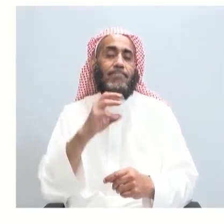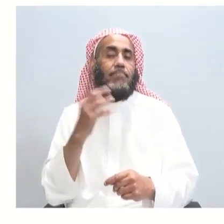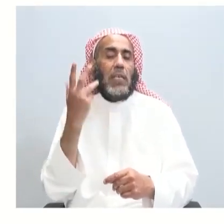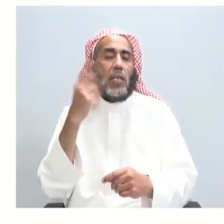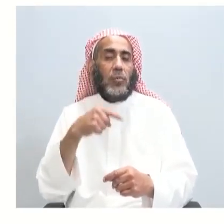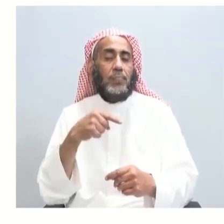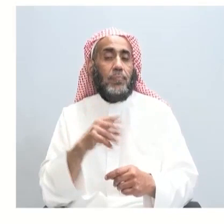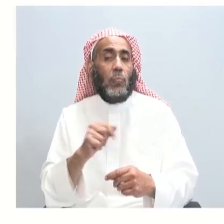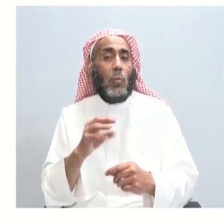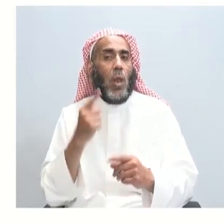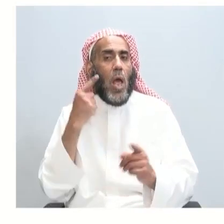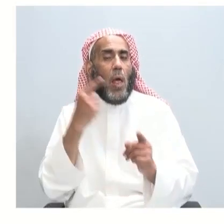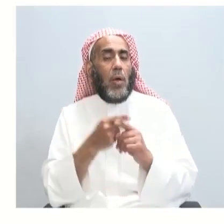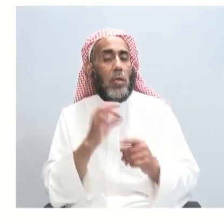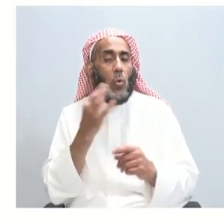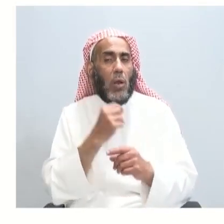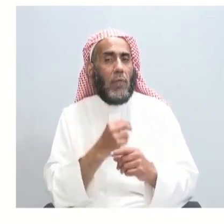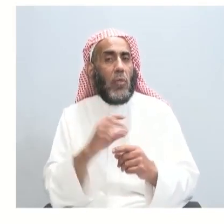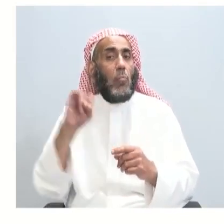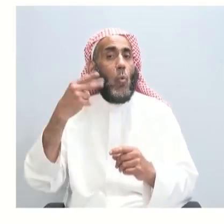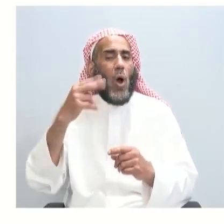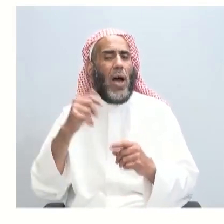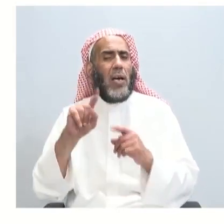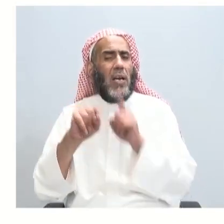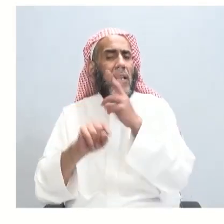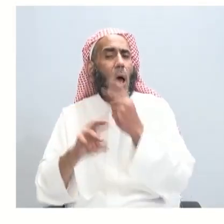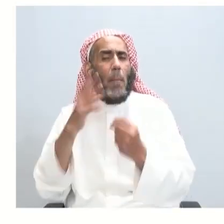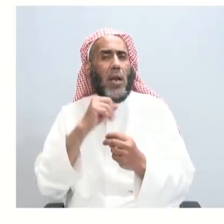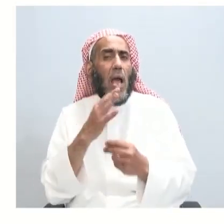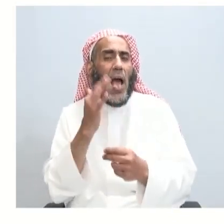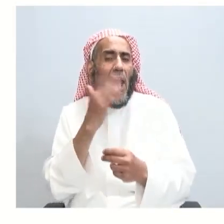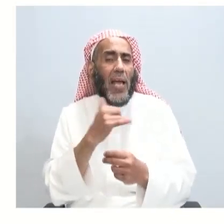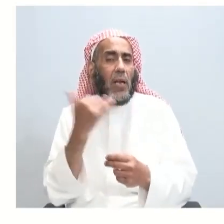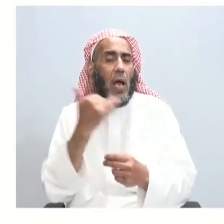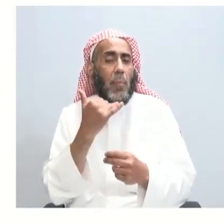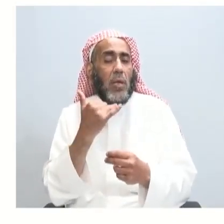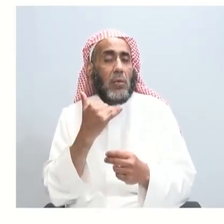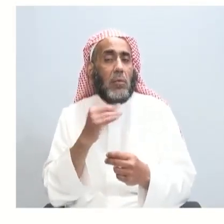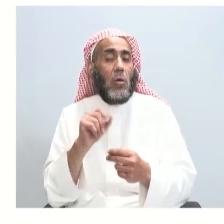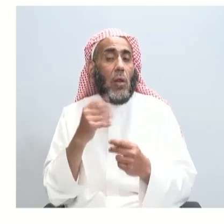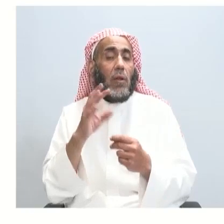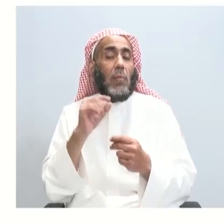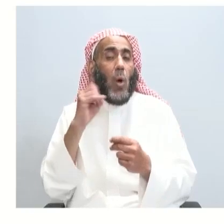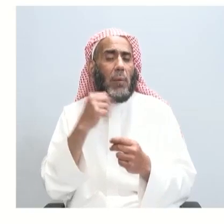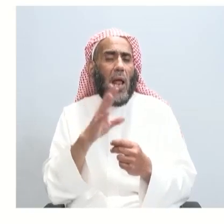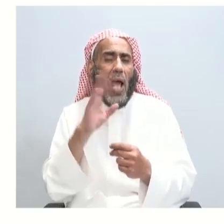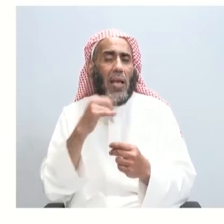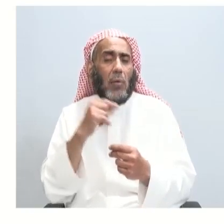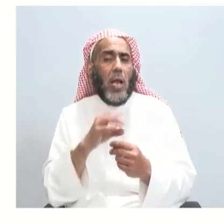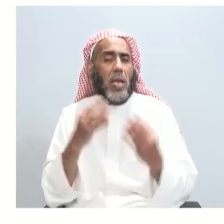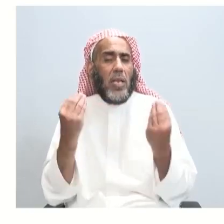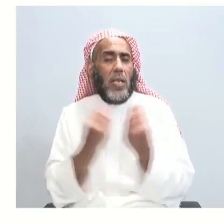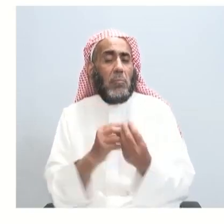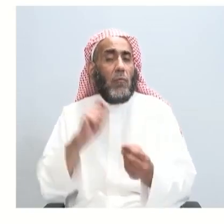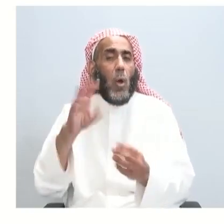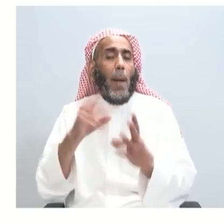عشر هنا من علامات كون اللفظ معربا غير عربي ولاحظ هنا اجابه من علامات كون لفظ معربا غير عربي ان يجمع في